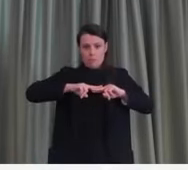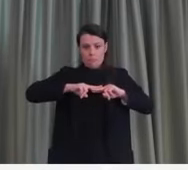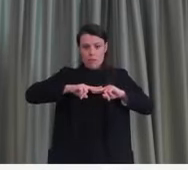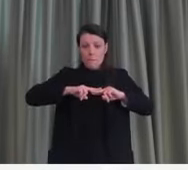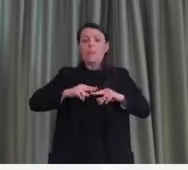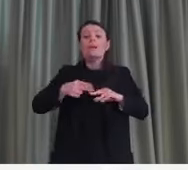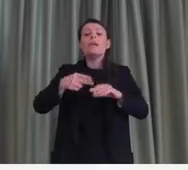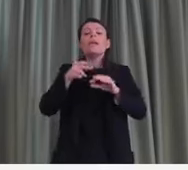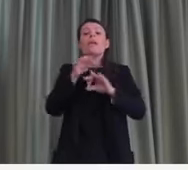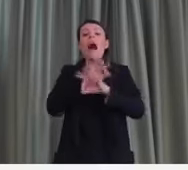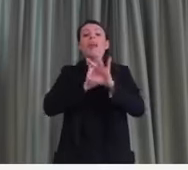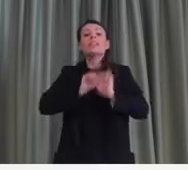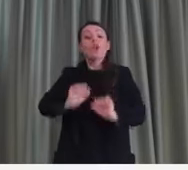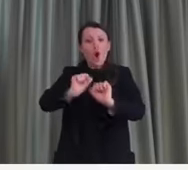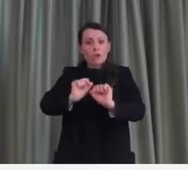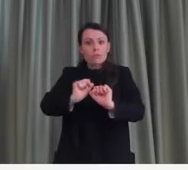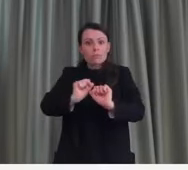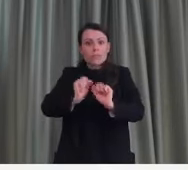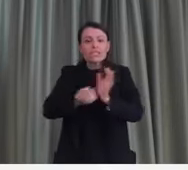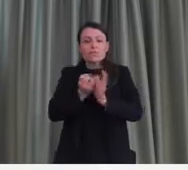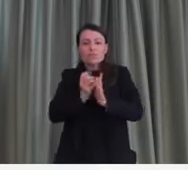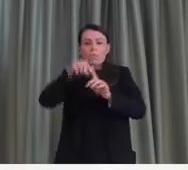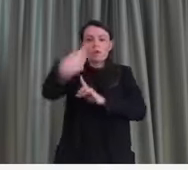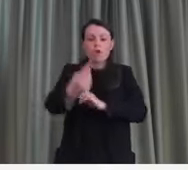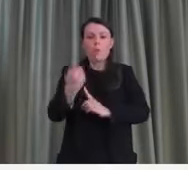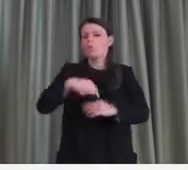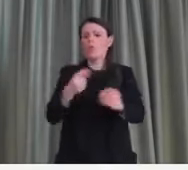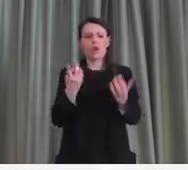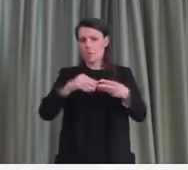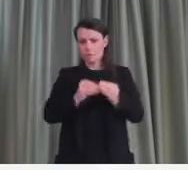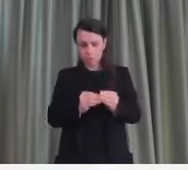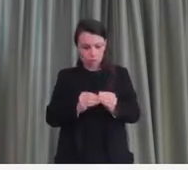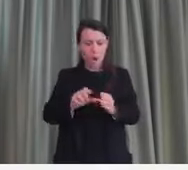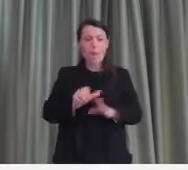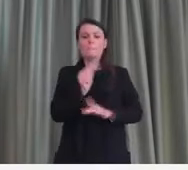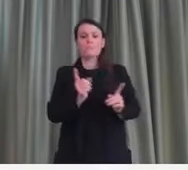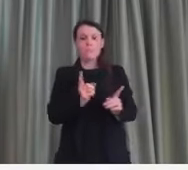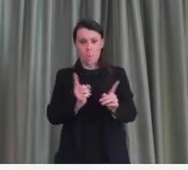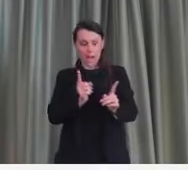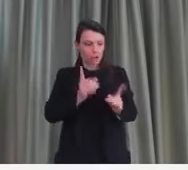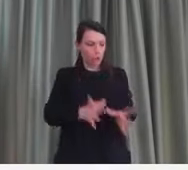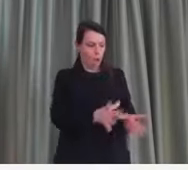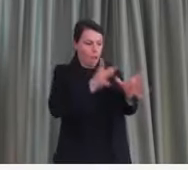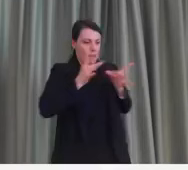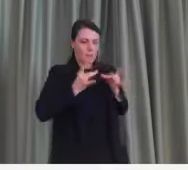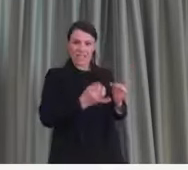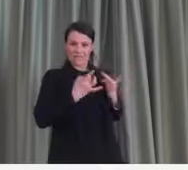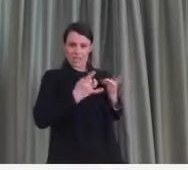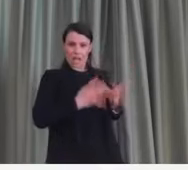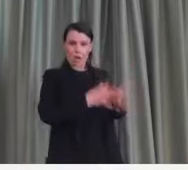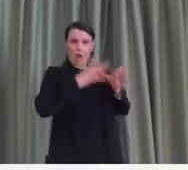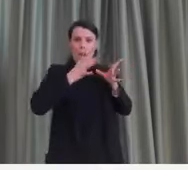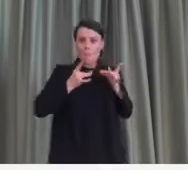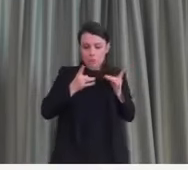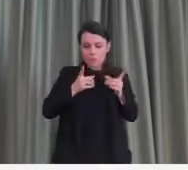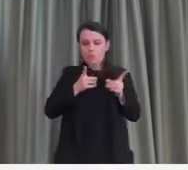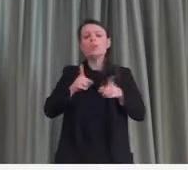fase veniamo infettati il virus quindi si propaga nel nostro corpo per una parte rimane asintomatici poi